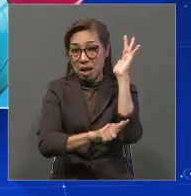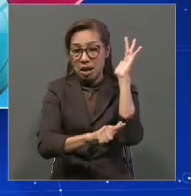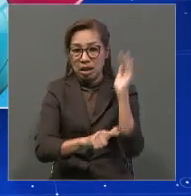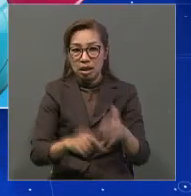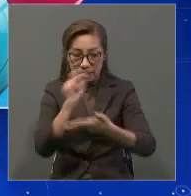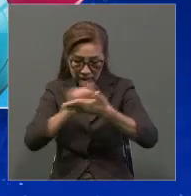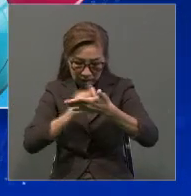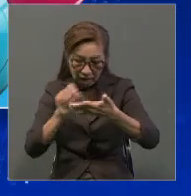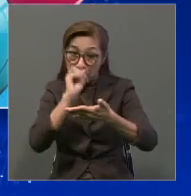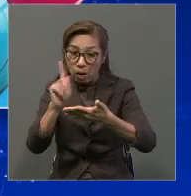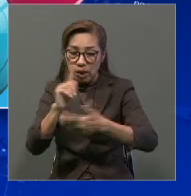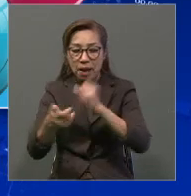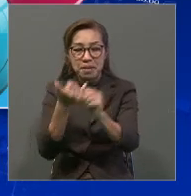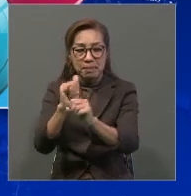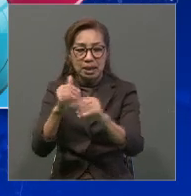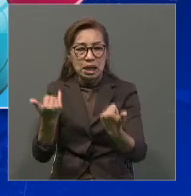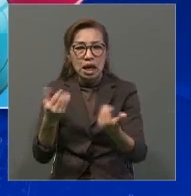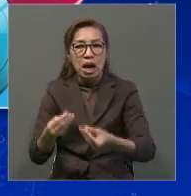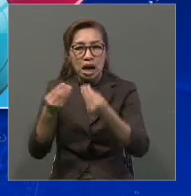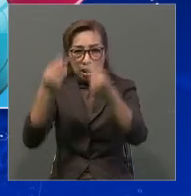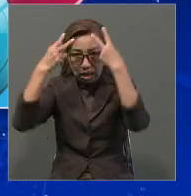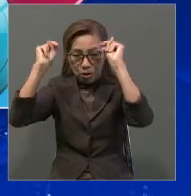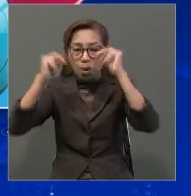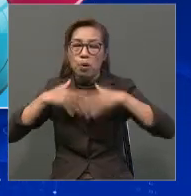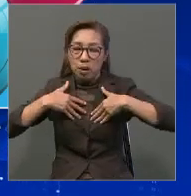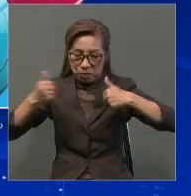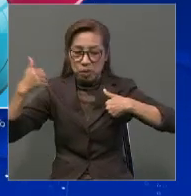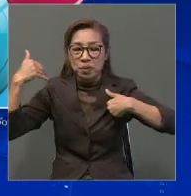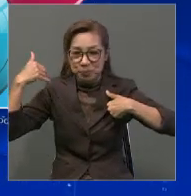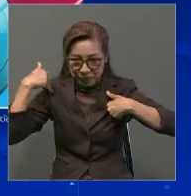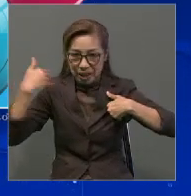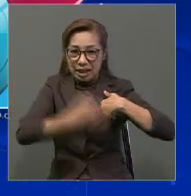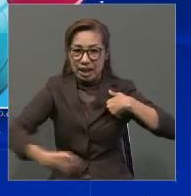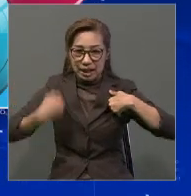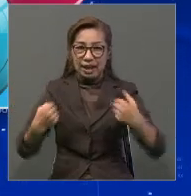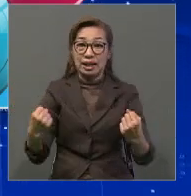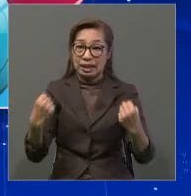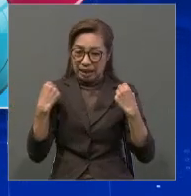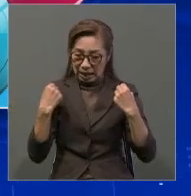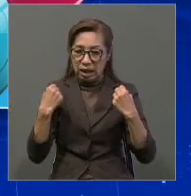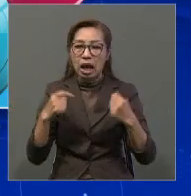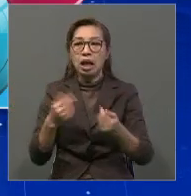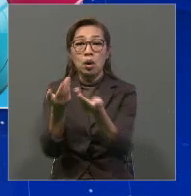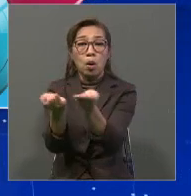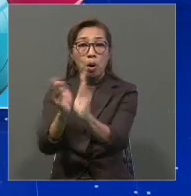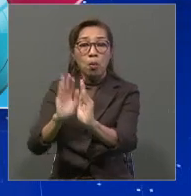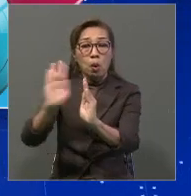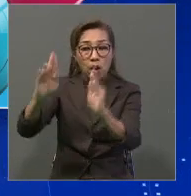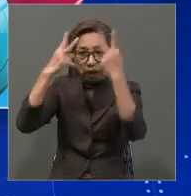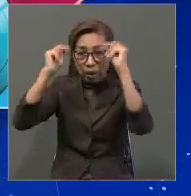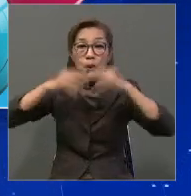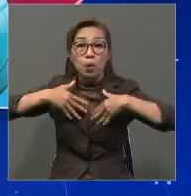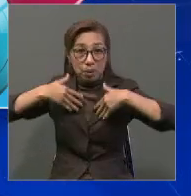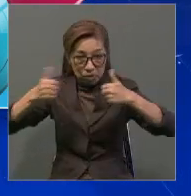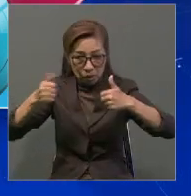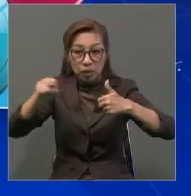าปีใหม่นี้ขอให้ท่านนายกเนี่ยมีความสุขแล้วก็ขอให้สุขภาพร่างกายแข็งแรงขอให้ครอบครัวท่านนายกมีความสุ